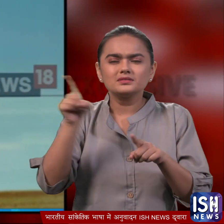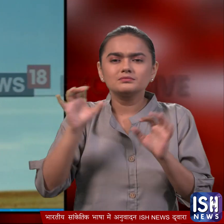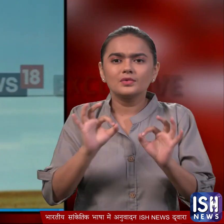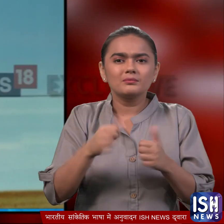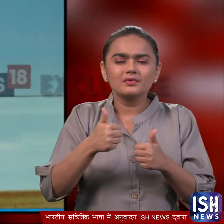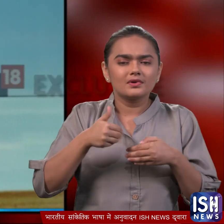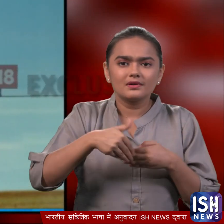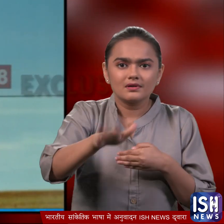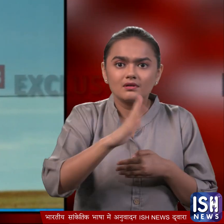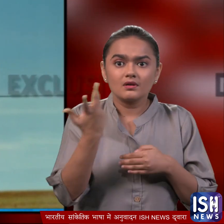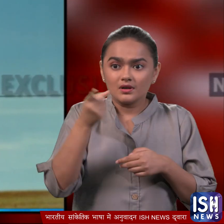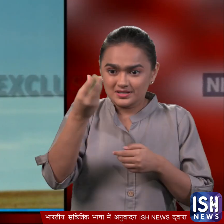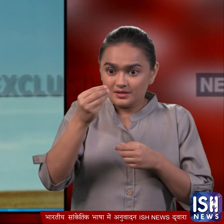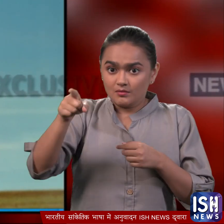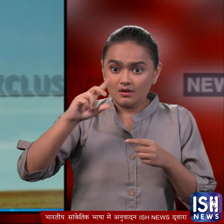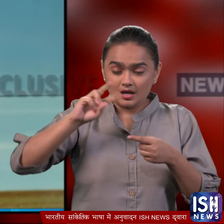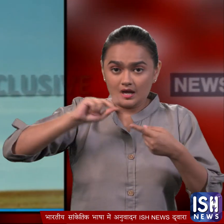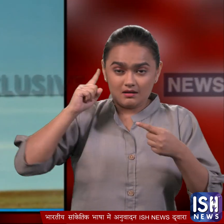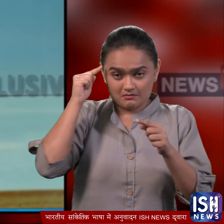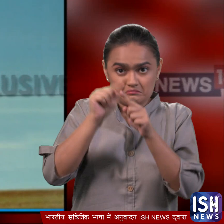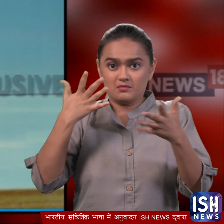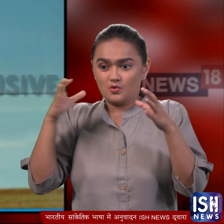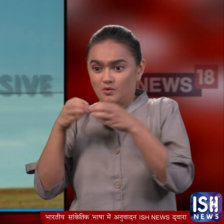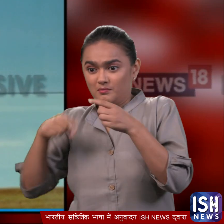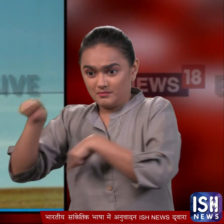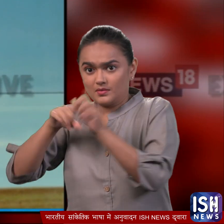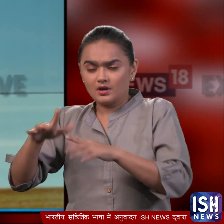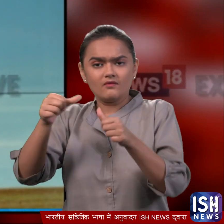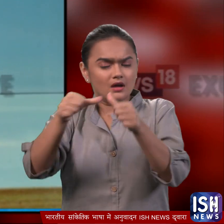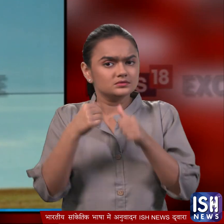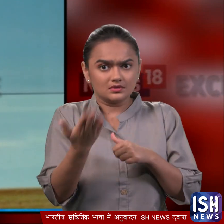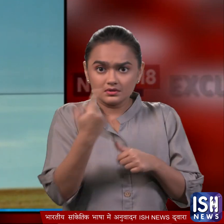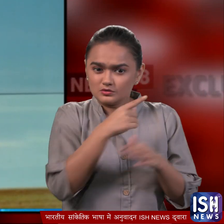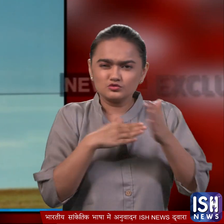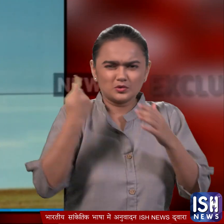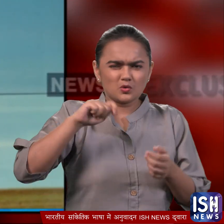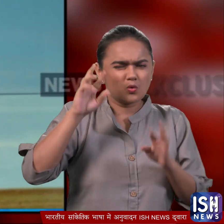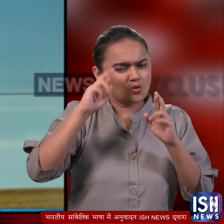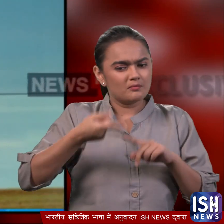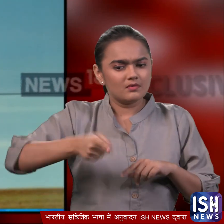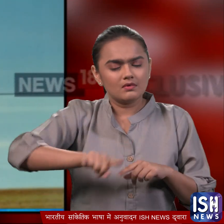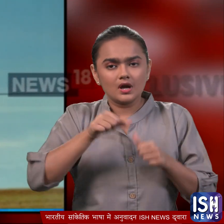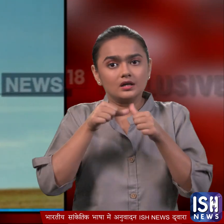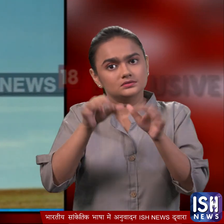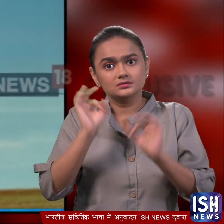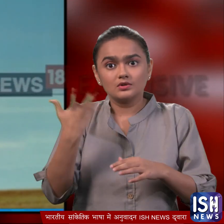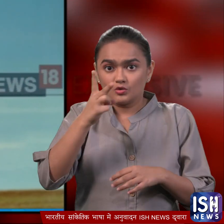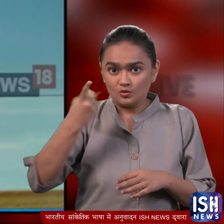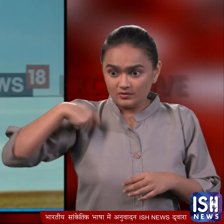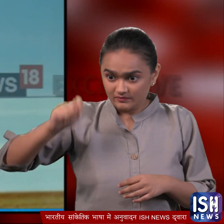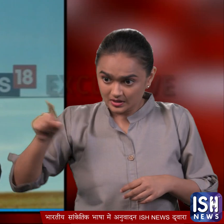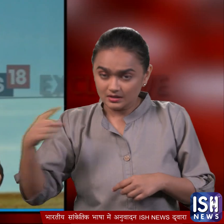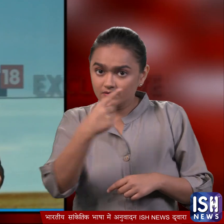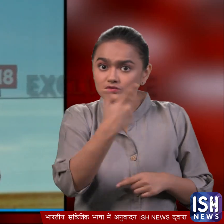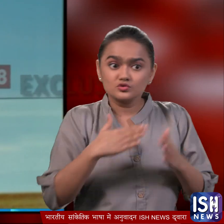भी दिख रहे हैं, क्योंकि विपक्ष जिन सवालों के जवाब सरकार से मांग रहा है वो एक दिन बाद सुप्रीम कोर्ट में सामने आ जाएंगे, क्योंकि 2 वकीलों की चिट्ठी